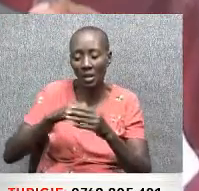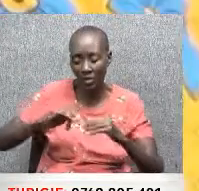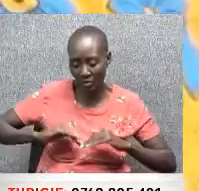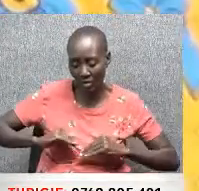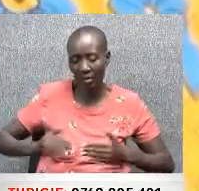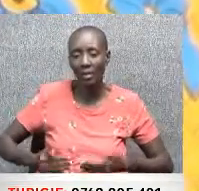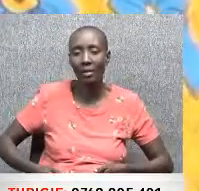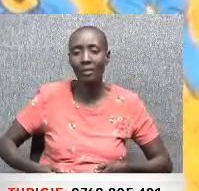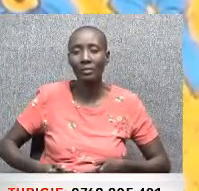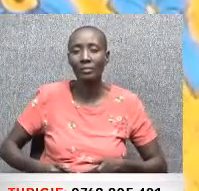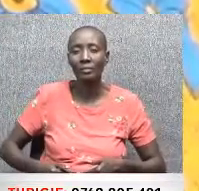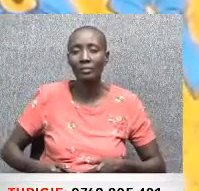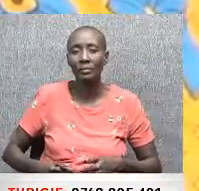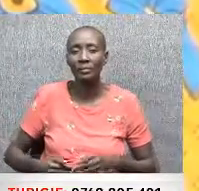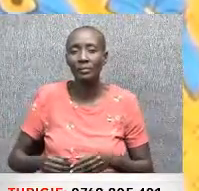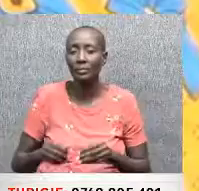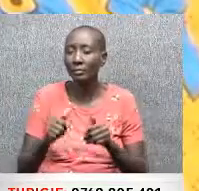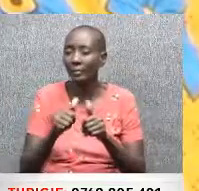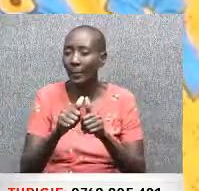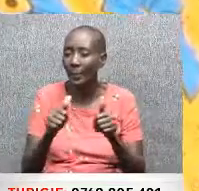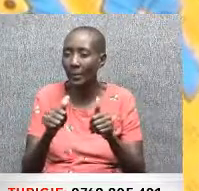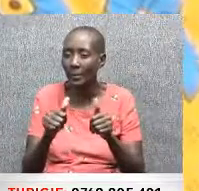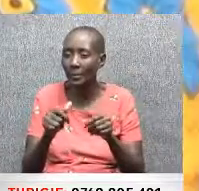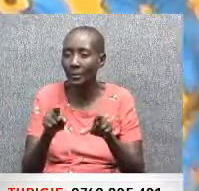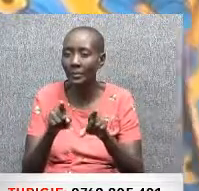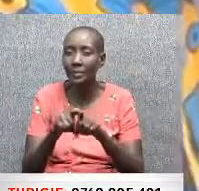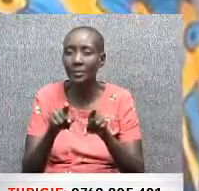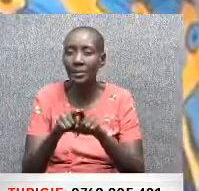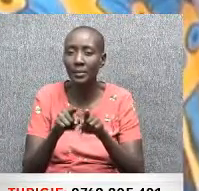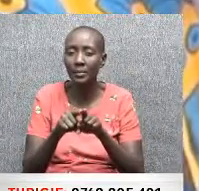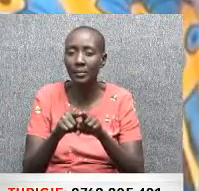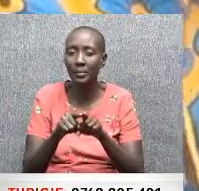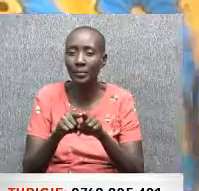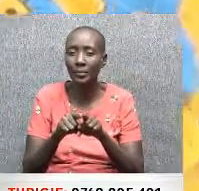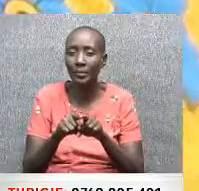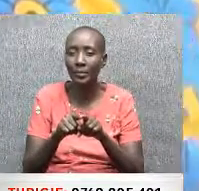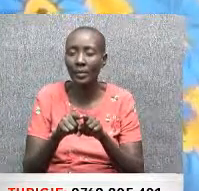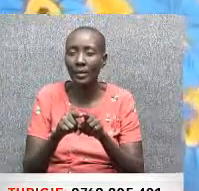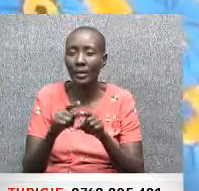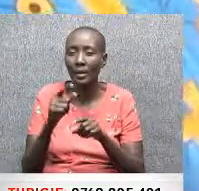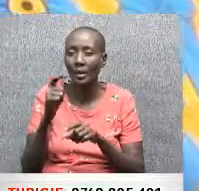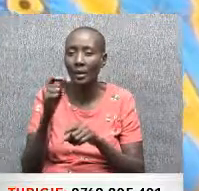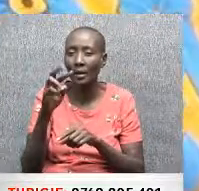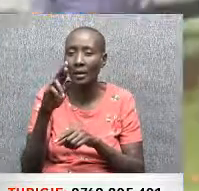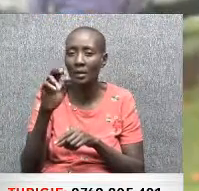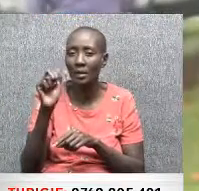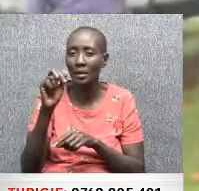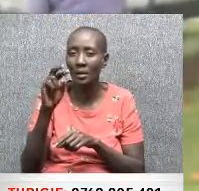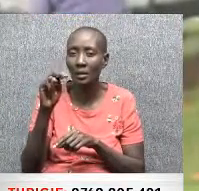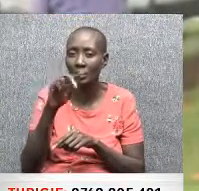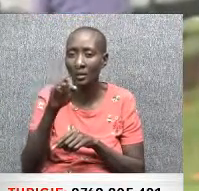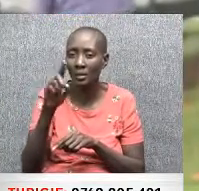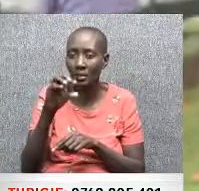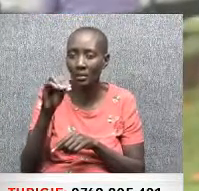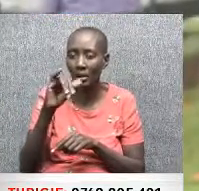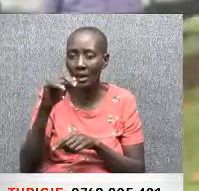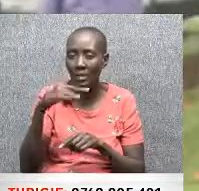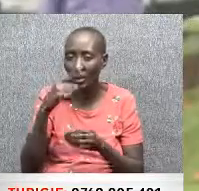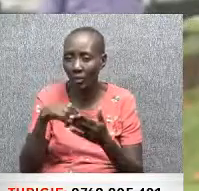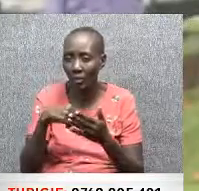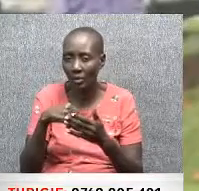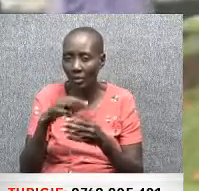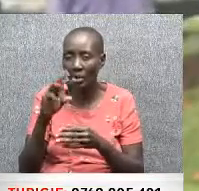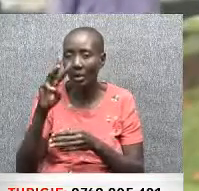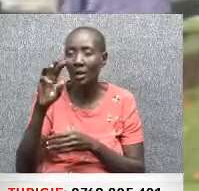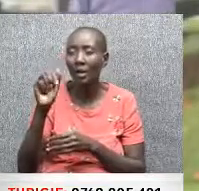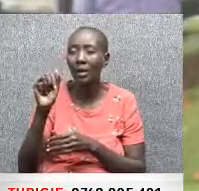numbers. Matamshi sawa na hayo yametolewa na kiongozi wa chanche katika bunge la kaunti la Trans Nzoia Emmanuel Waswa. Sababu wodi yangu iko mpakani,